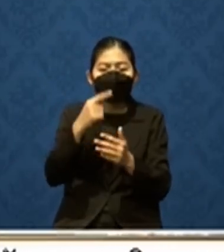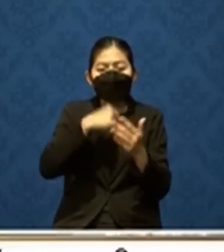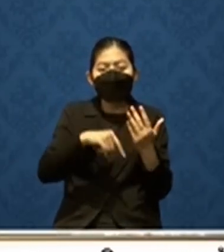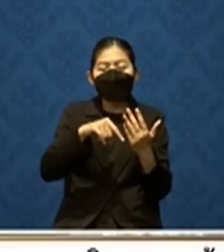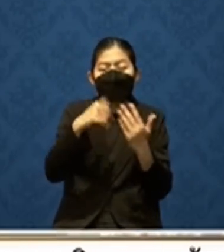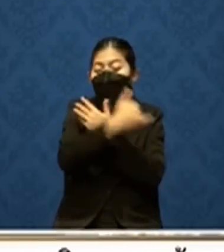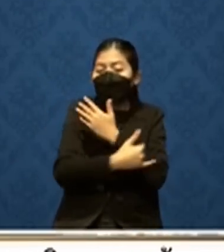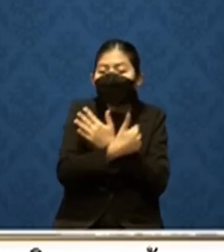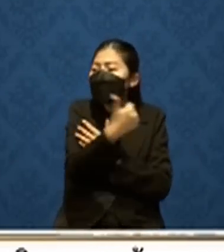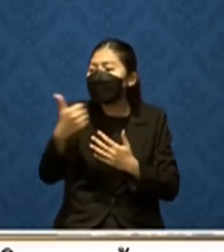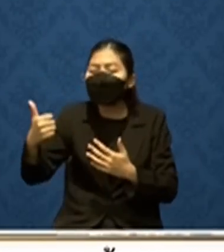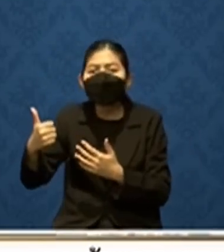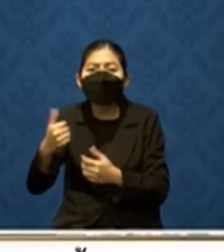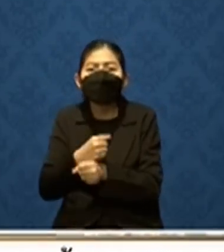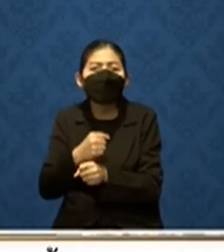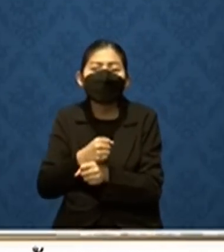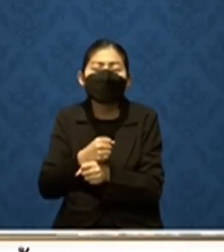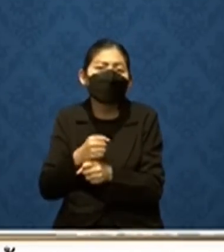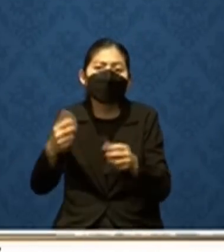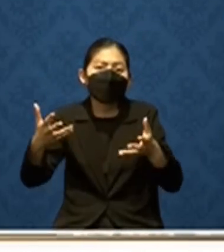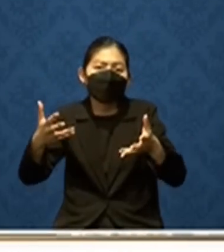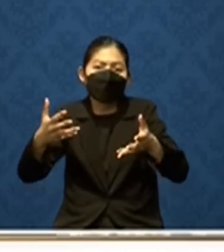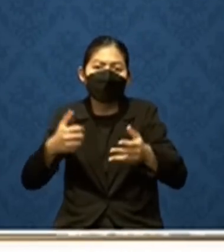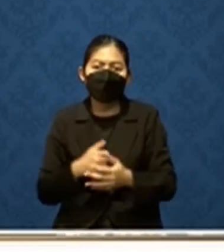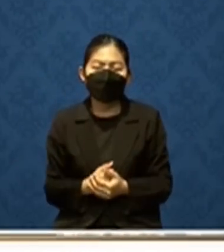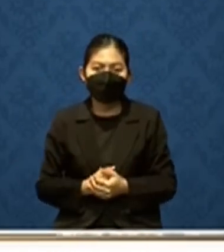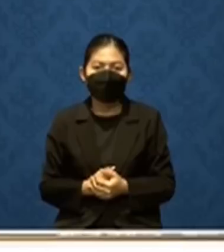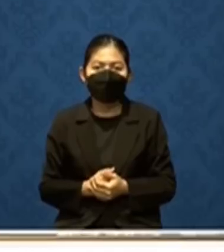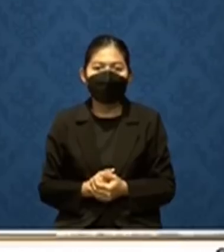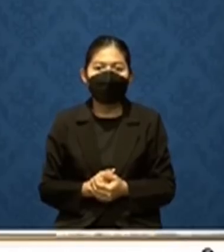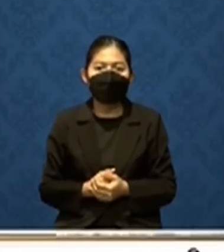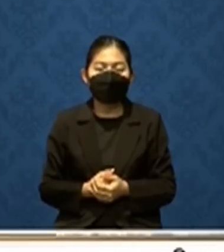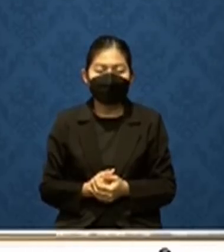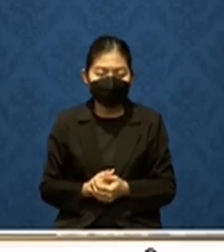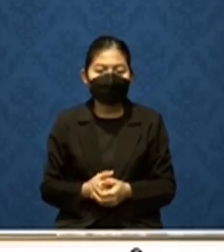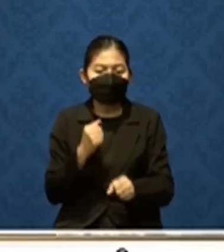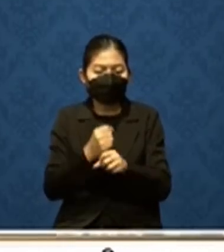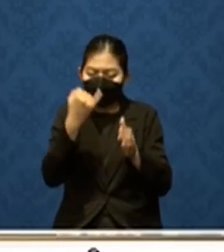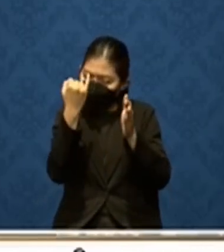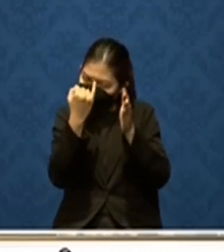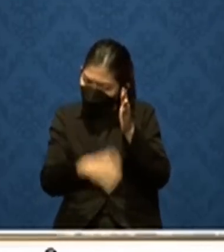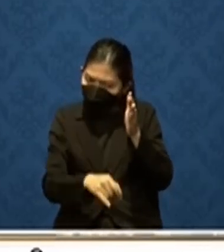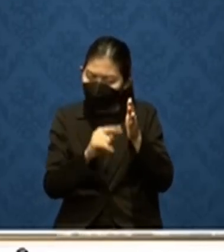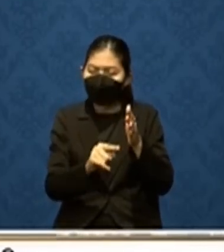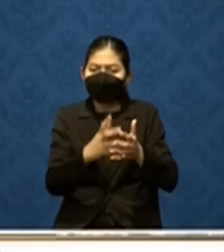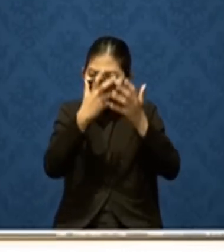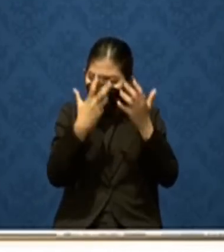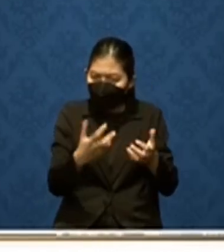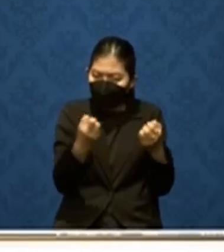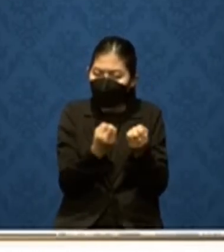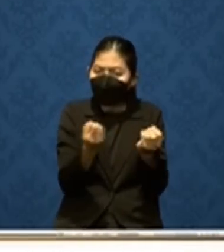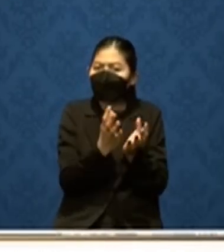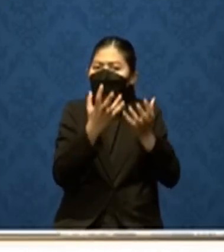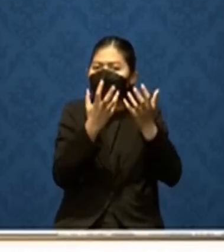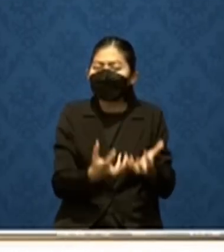ในโลกที่เขาทำกันนี่เป็นความผิดที่ร้ายแรงนะครับเป็นปฏิบัติต่อการปกครองระบอบ